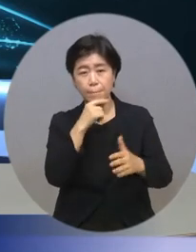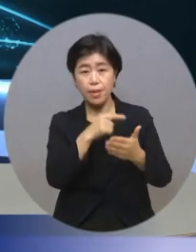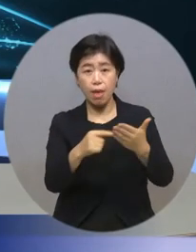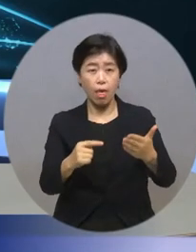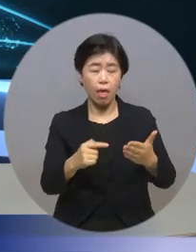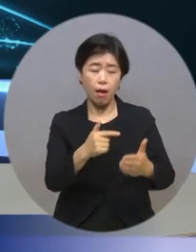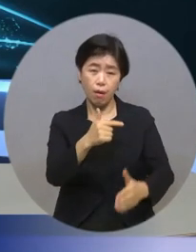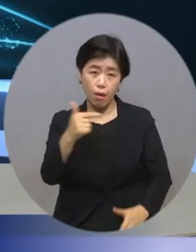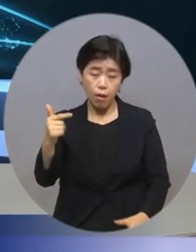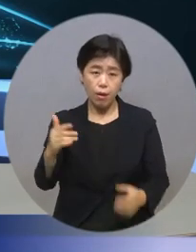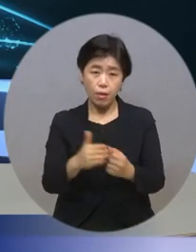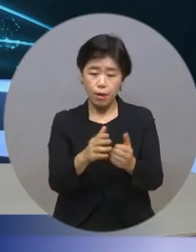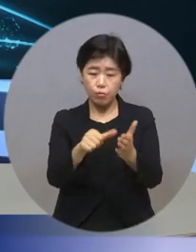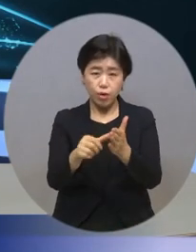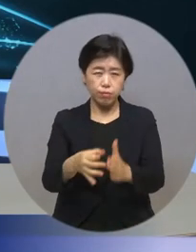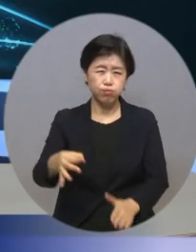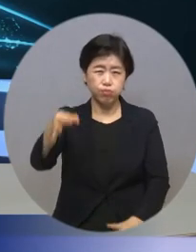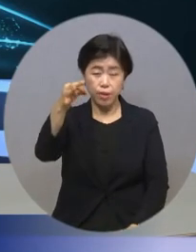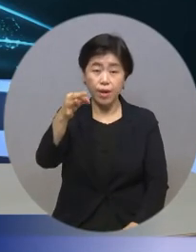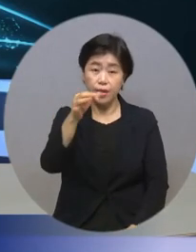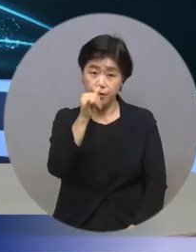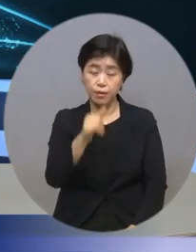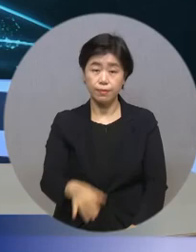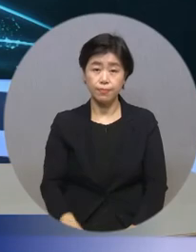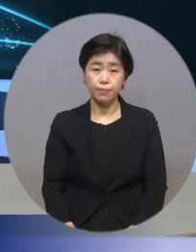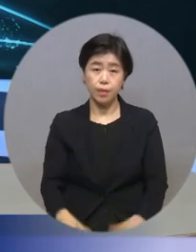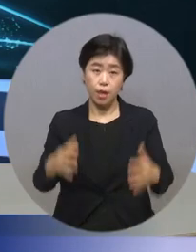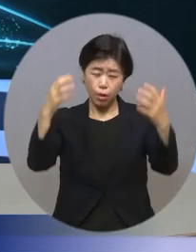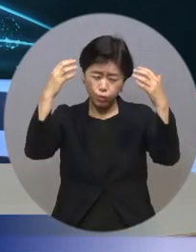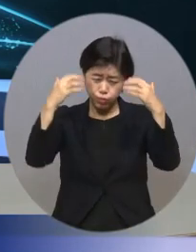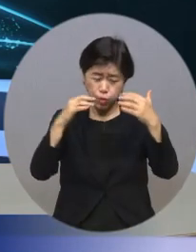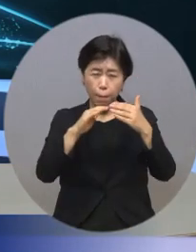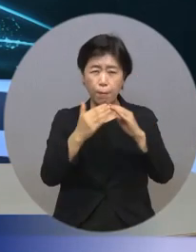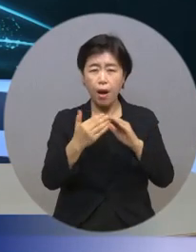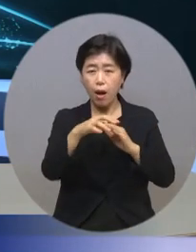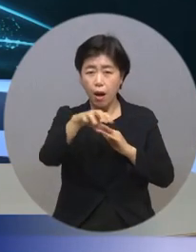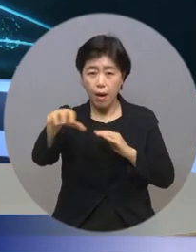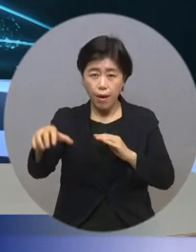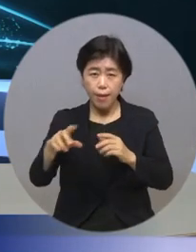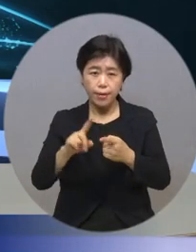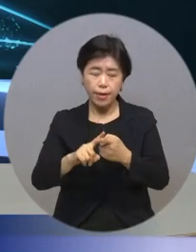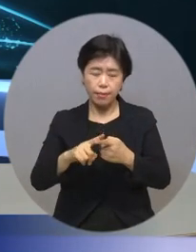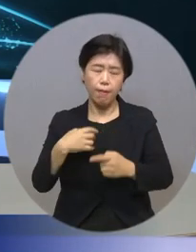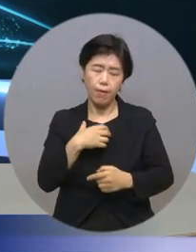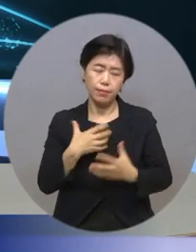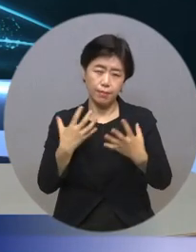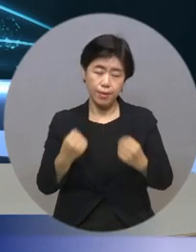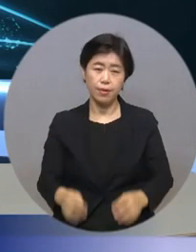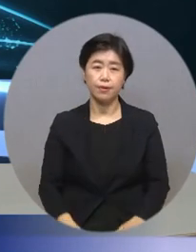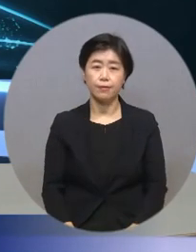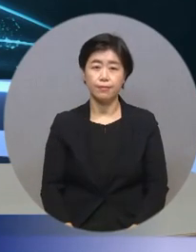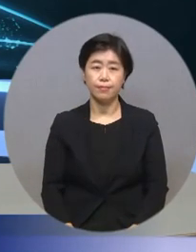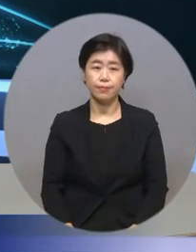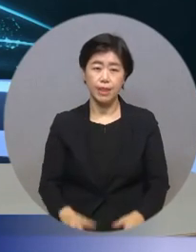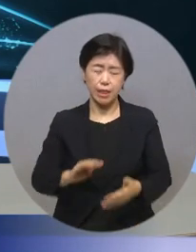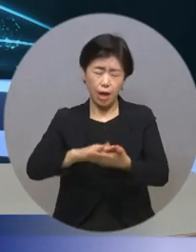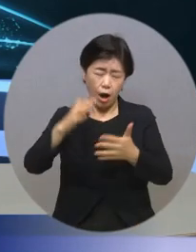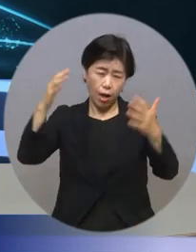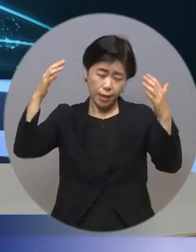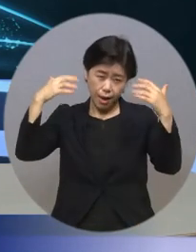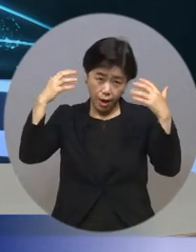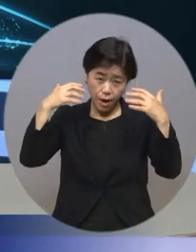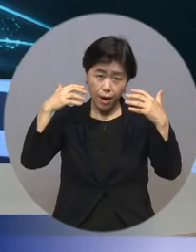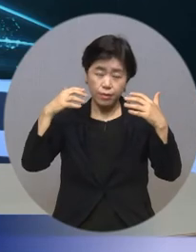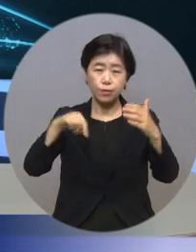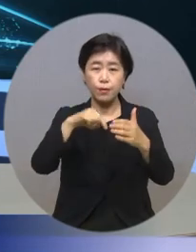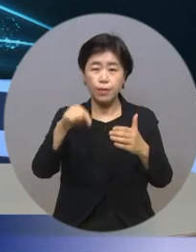이어진다는 전망도 있는데요. 특히 폭염 취약계층의 이중고도 우려되는 상황입니다. 뜨거운 날씨 속에